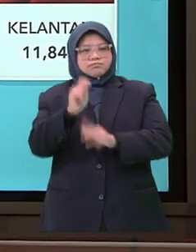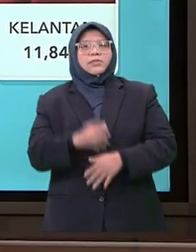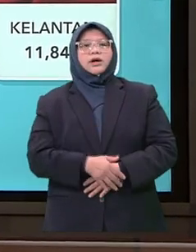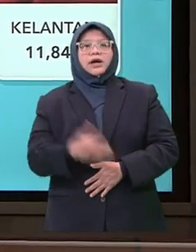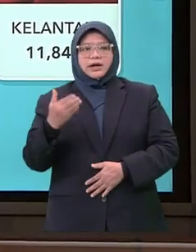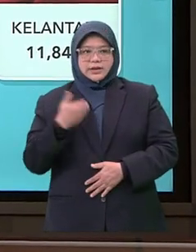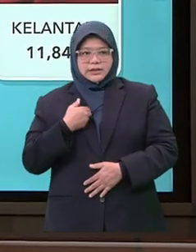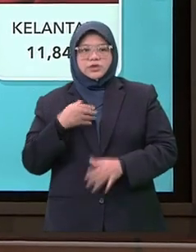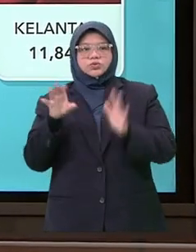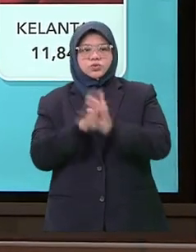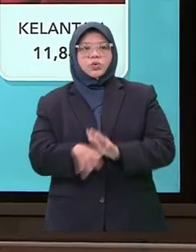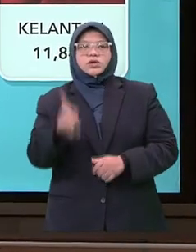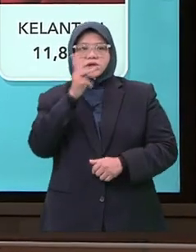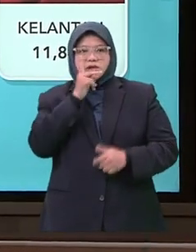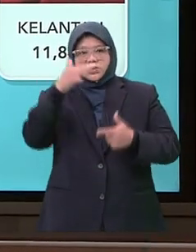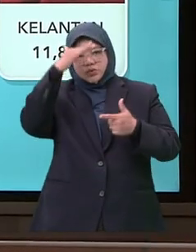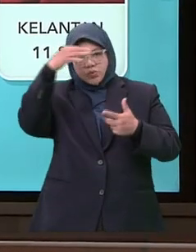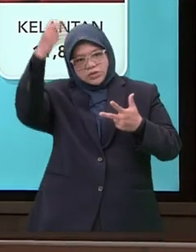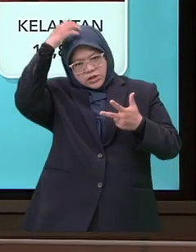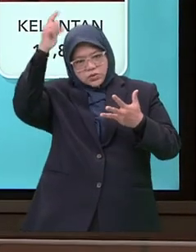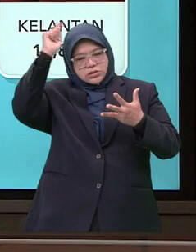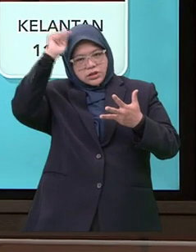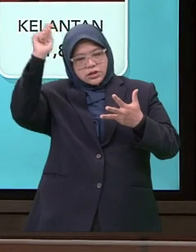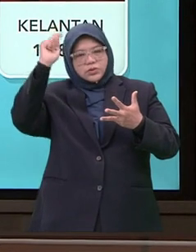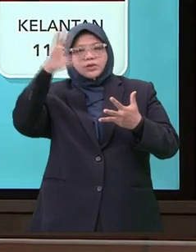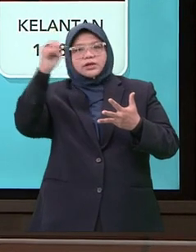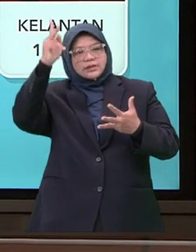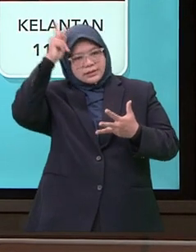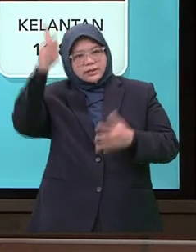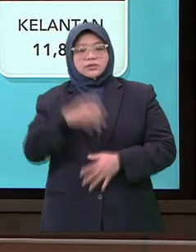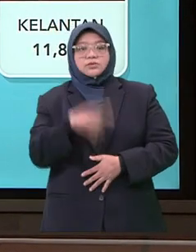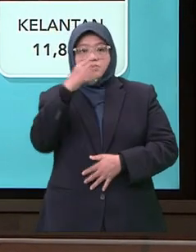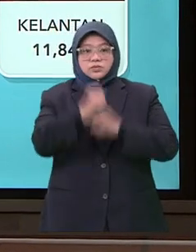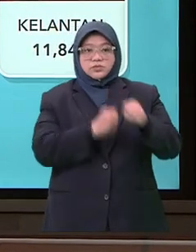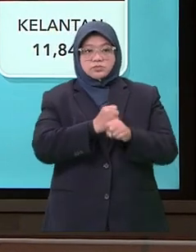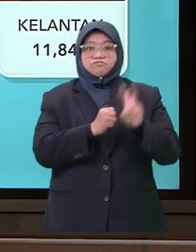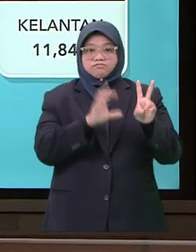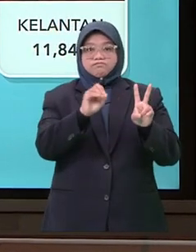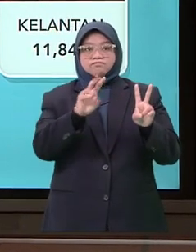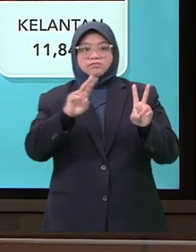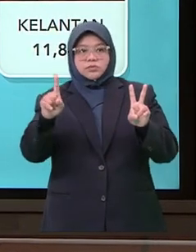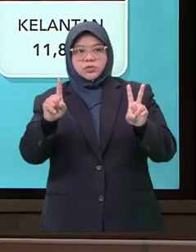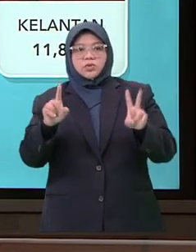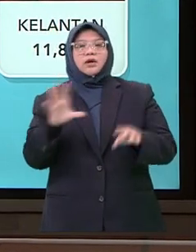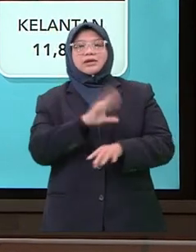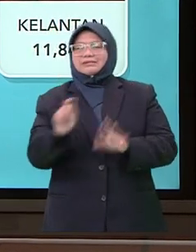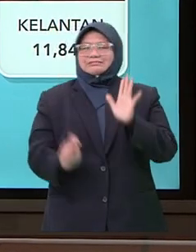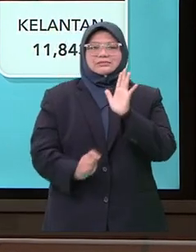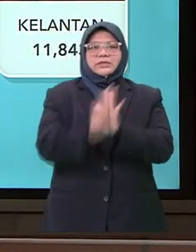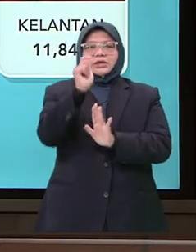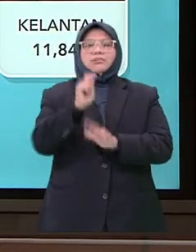negeri-negeri seperti Kedah Johor stango terganggu dan Kelantan dan untuk tahun 2021 Kids data yang tertinggi